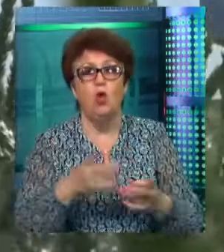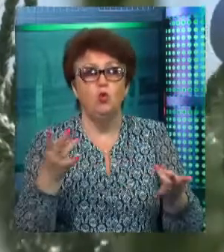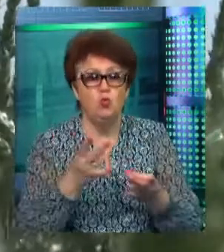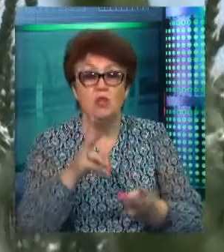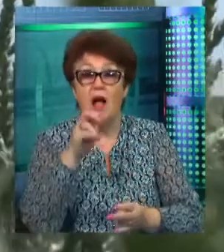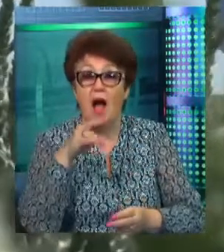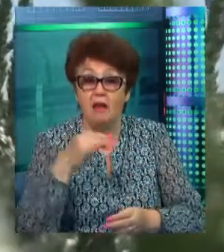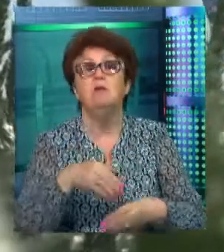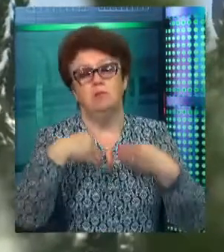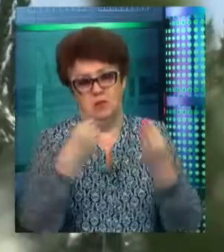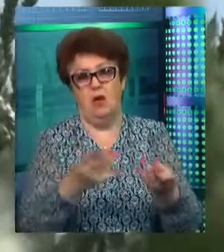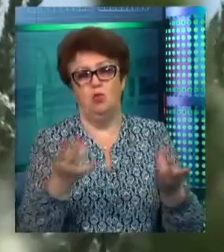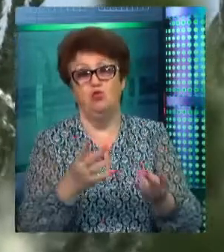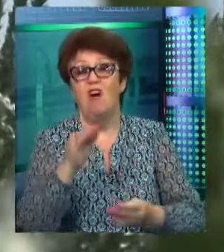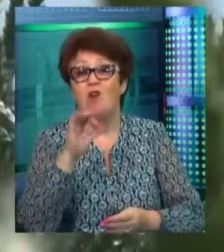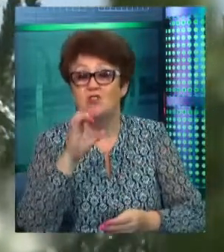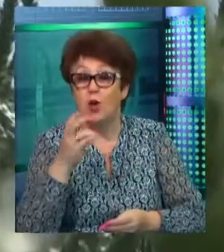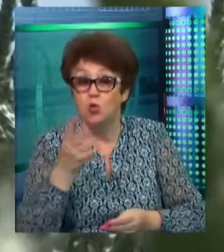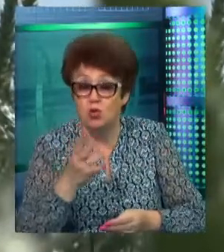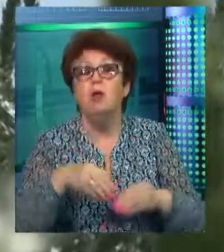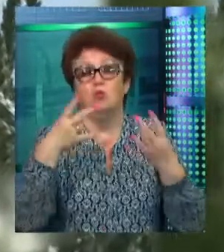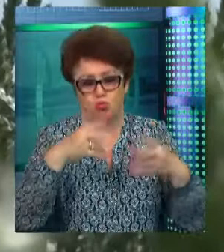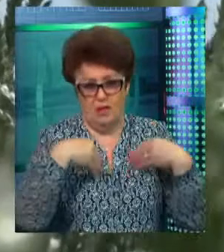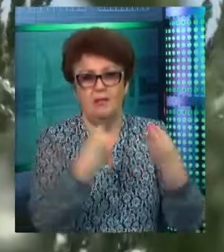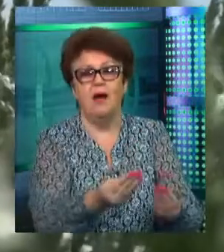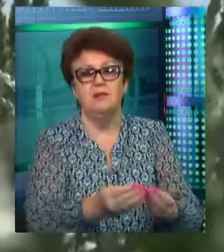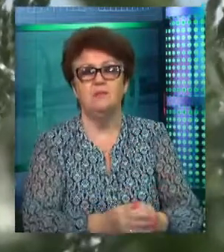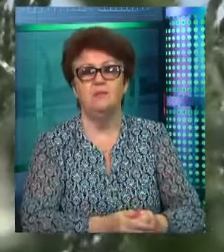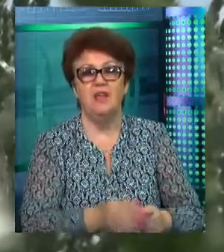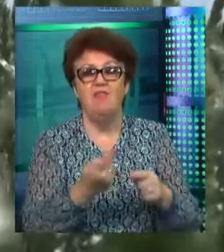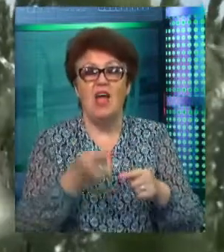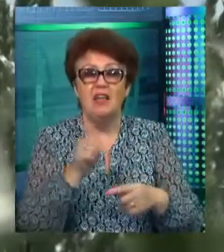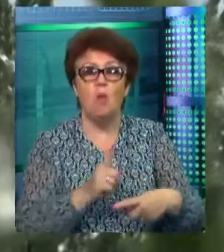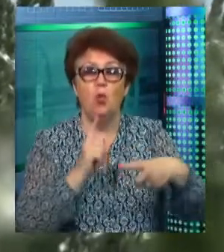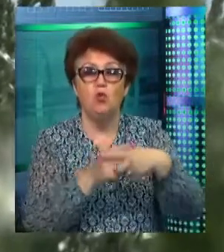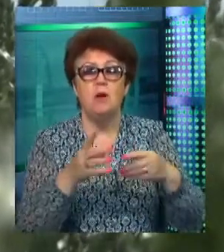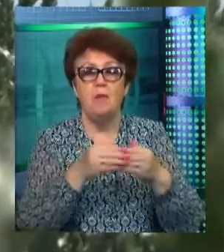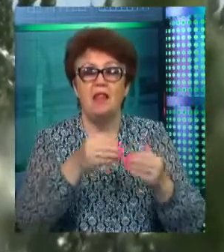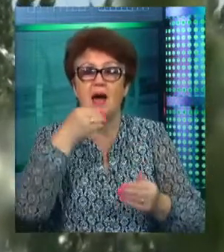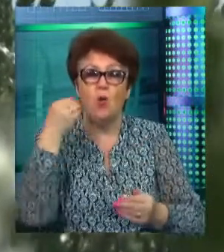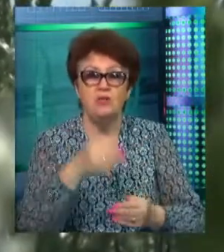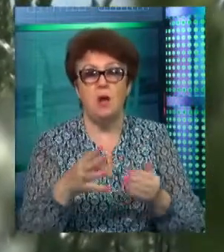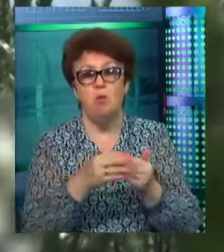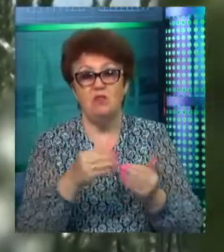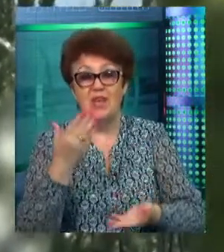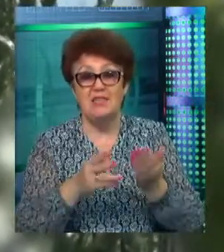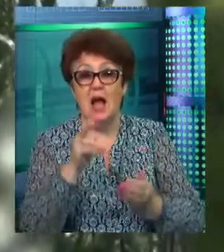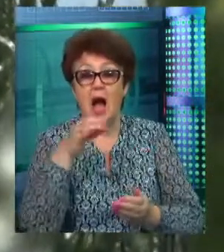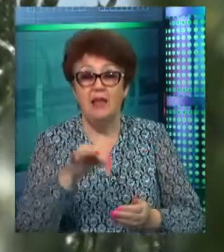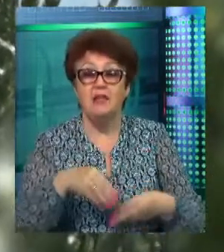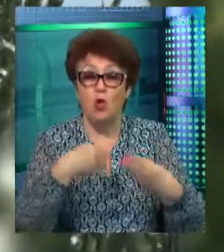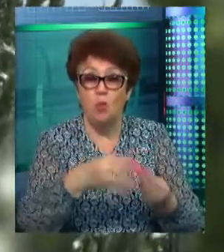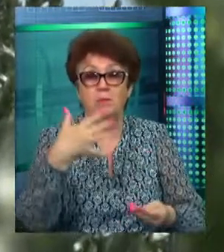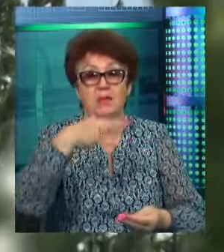нужно календарь нужен фосфор нужно фосфор дать вот это плюс плодородия почвы потому что если коли мы даем 50